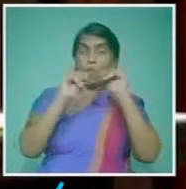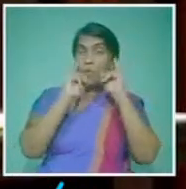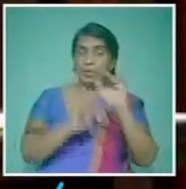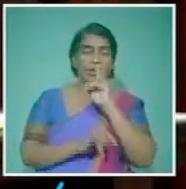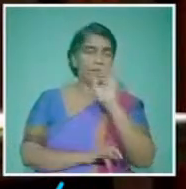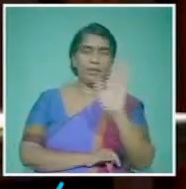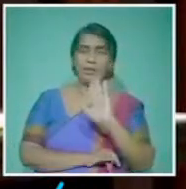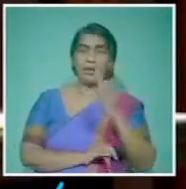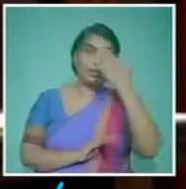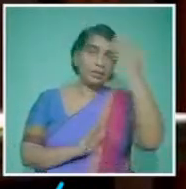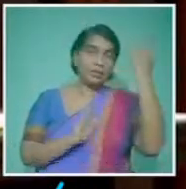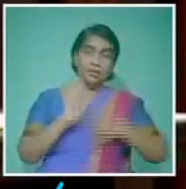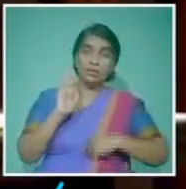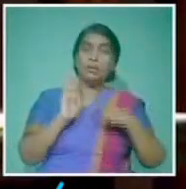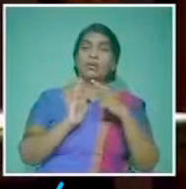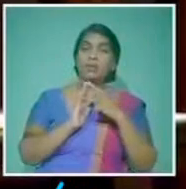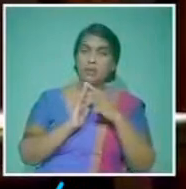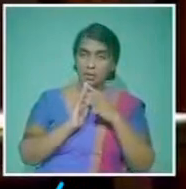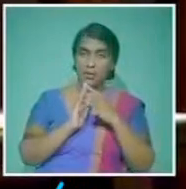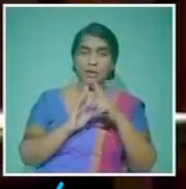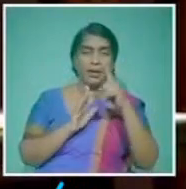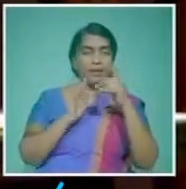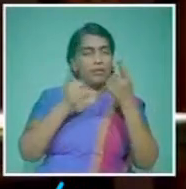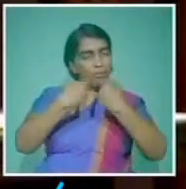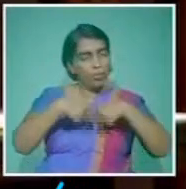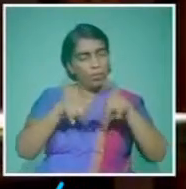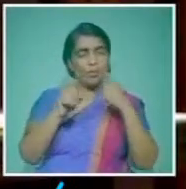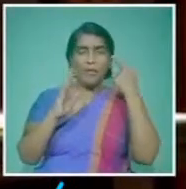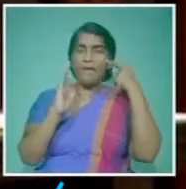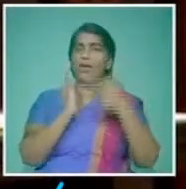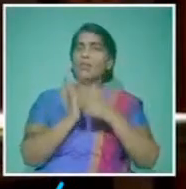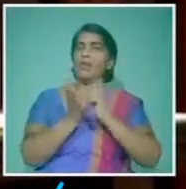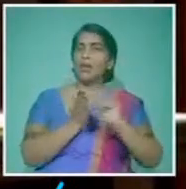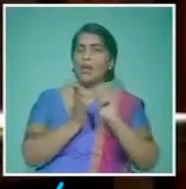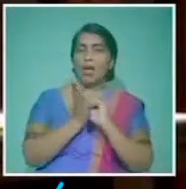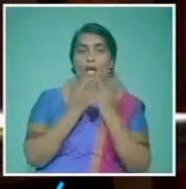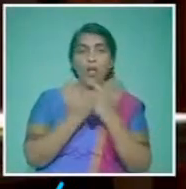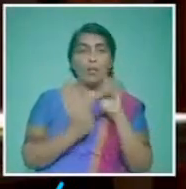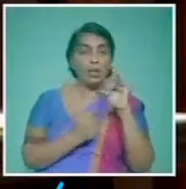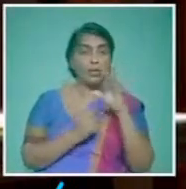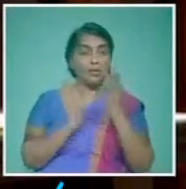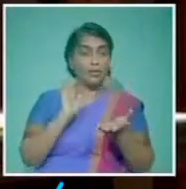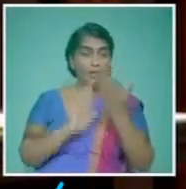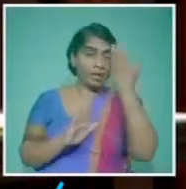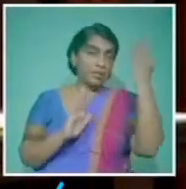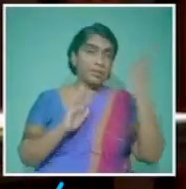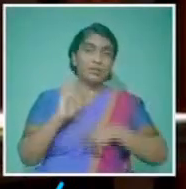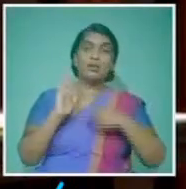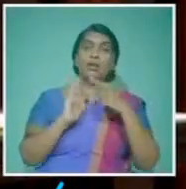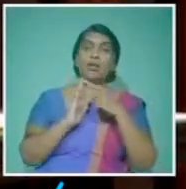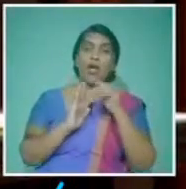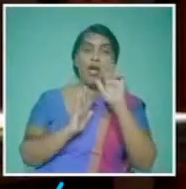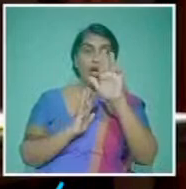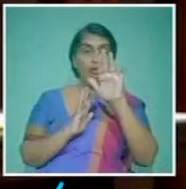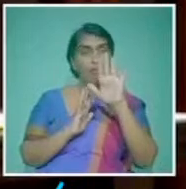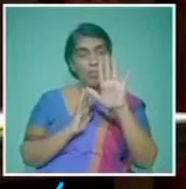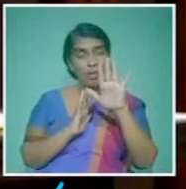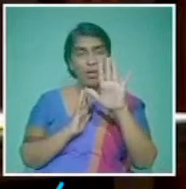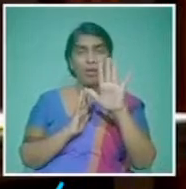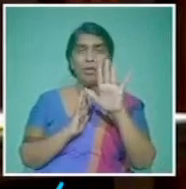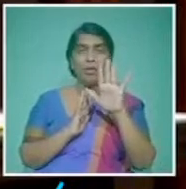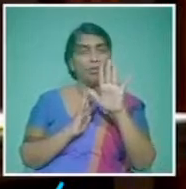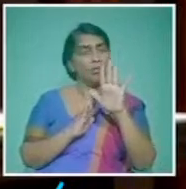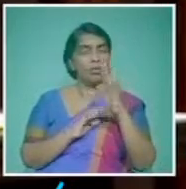හැබැයි යාපනයේ දිස්ත්‍රික්ක එකම පේපර් එක ලියන්නේ පේපරේට ඇවිල්ලා ලකුණු 100ක් ගන්නවා යාපනයේ ඉන්න තරුණෙක් ලකුණු 95ක් 100ට